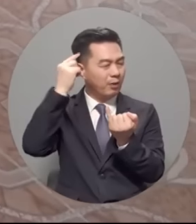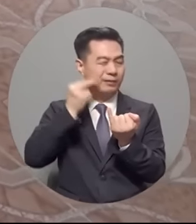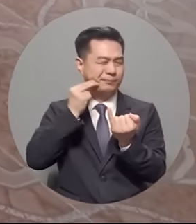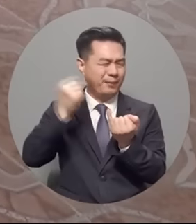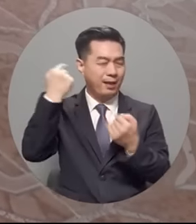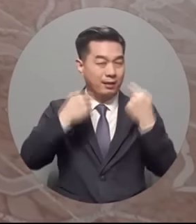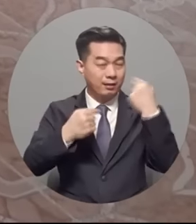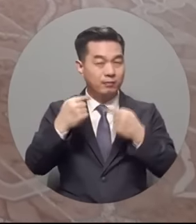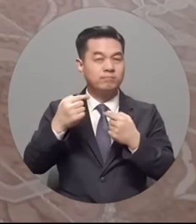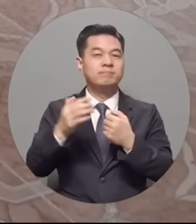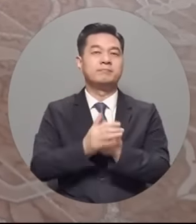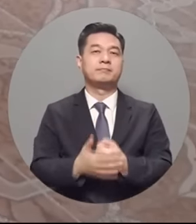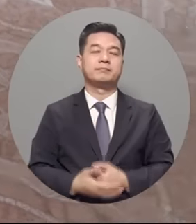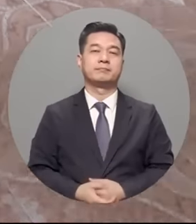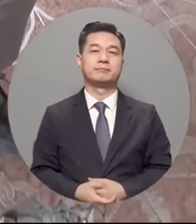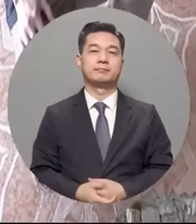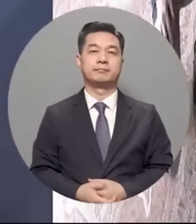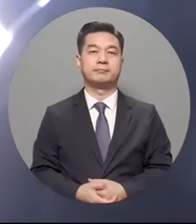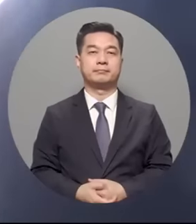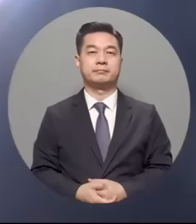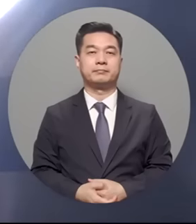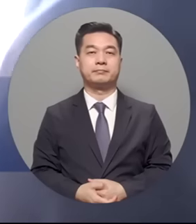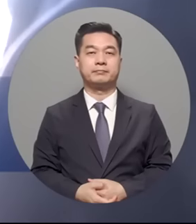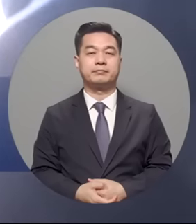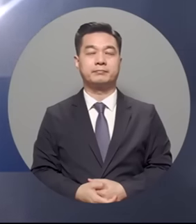다쳐서 병원으로 이송됐습니다.